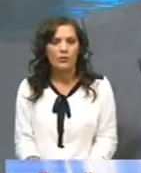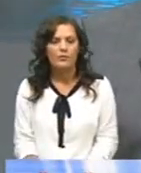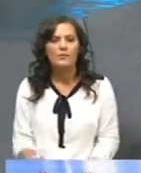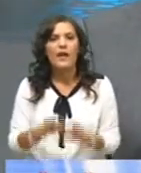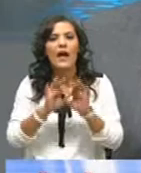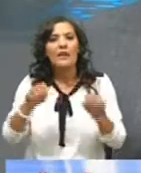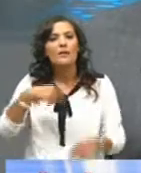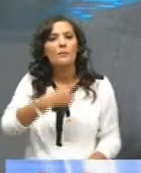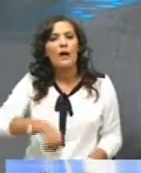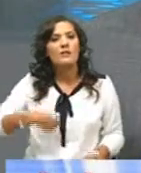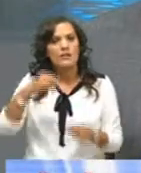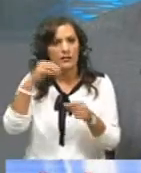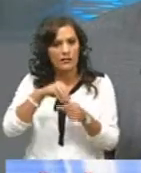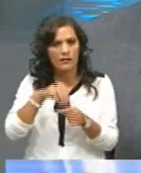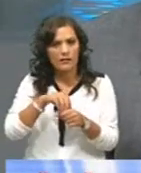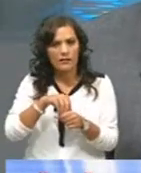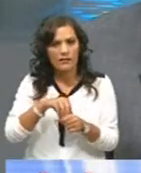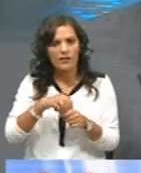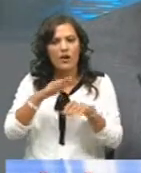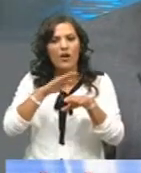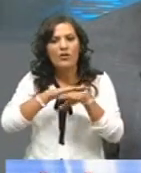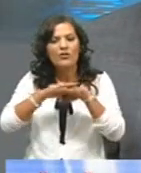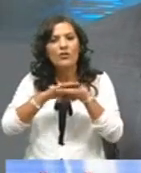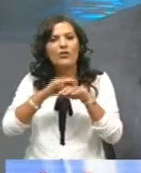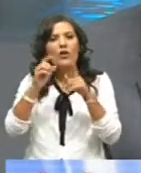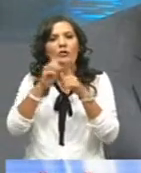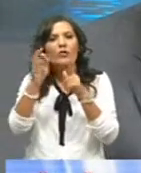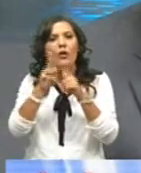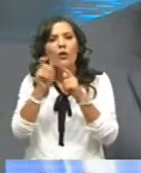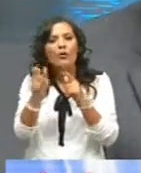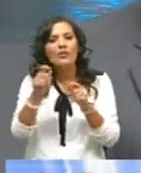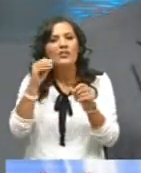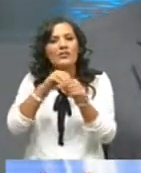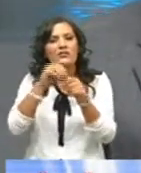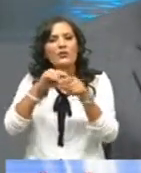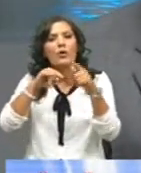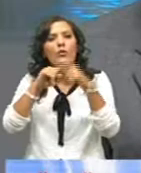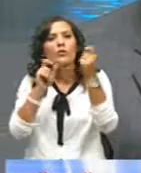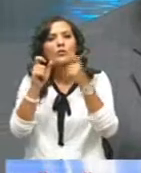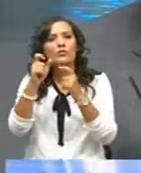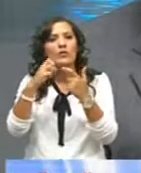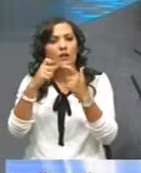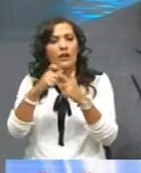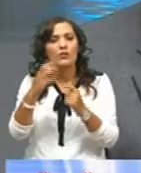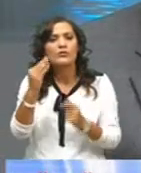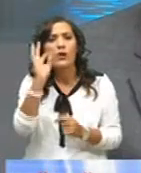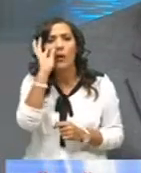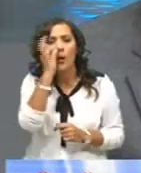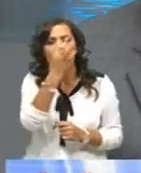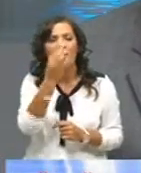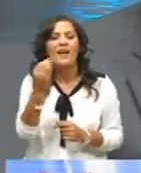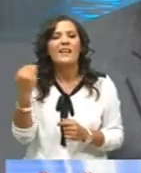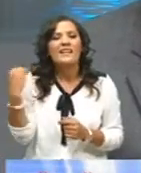kalın bağırsaktaki yüzeyi dokuyan ne döşeyen hücreler çok kolay ve sık